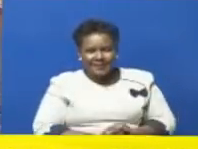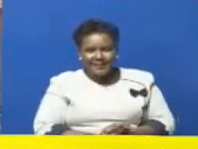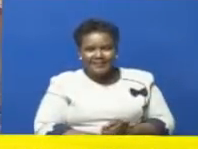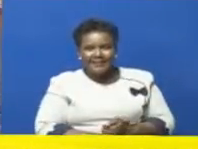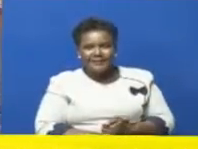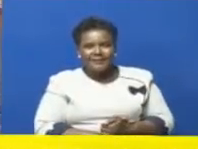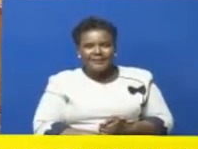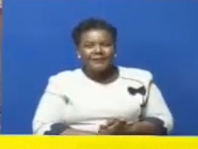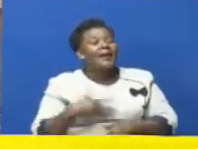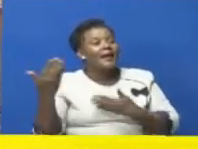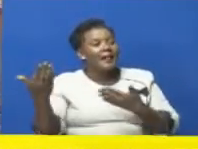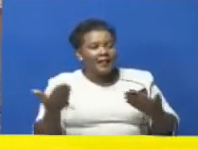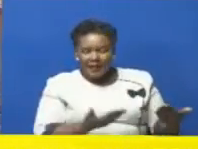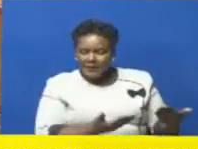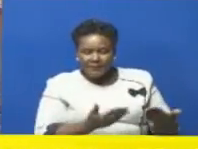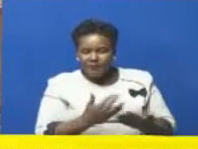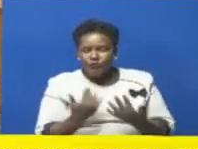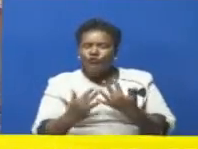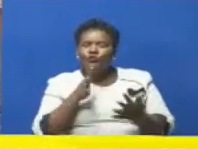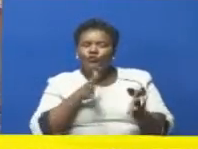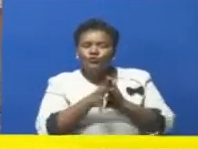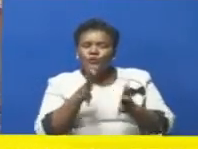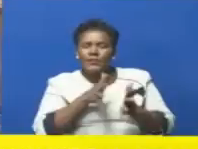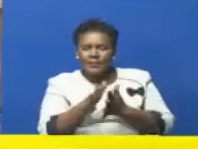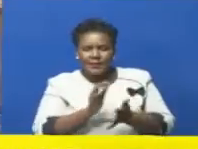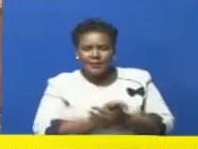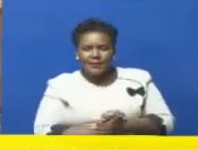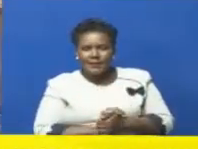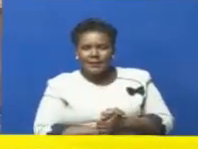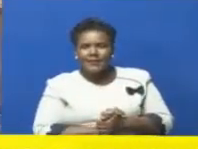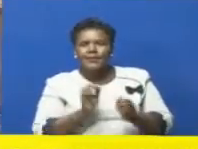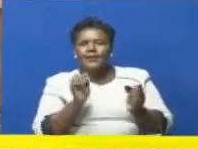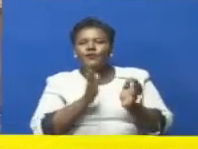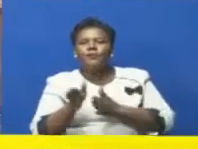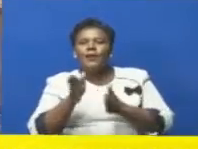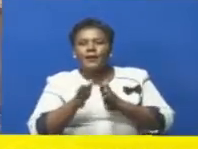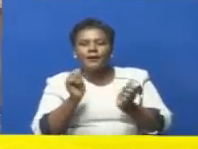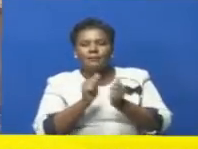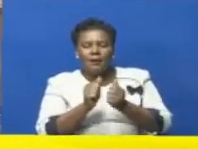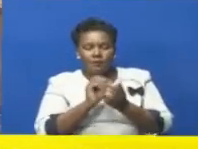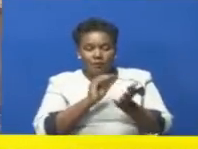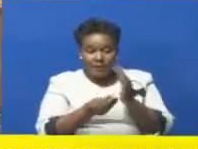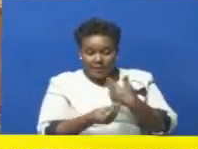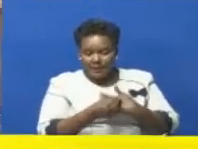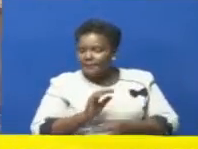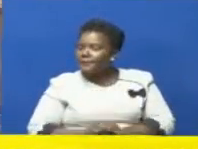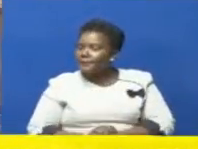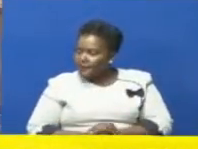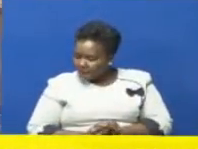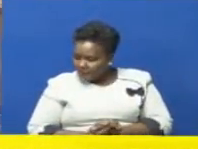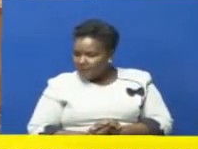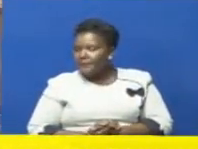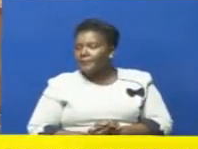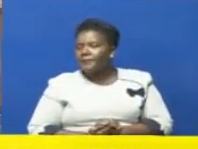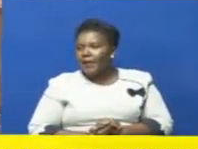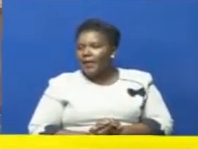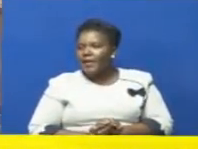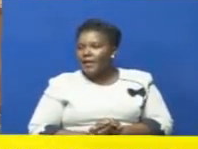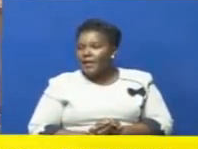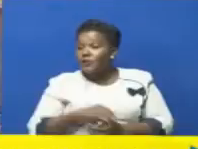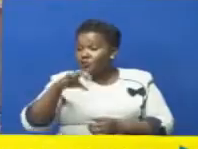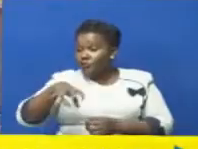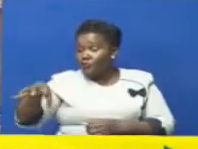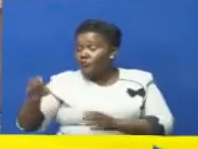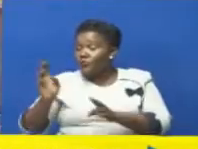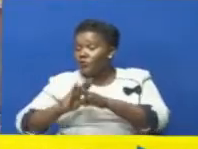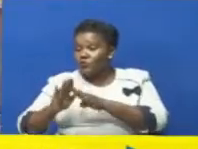pale? Karibu sana. Vipi sokoni kuna nani? Sokoni kubwa bwana, msimamo wa bodi ya korosho uko pale pale. Kama serikali